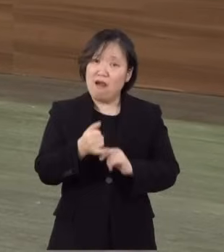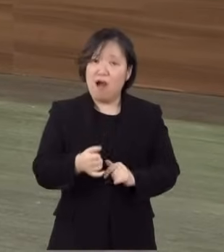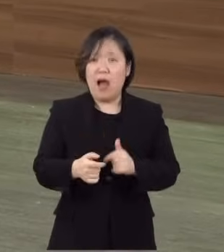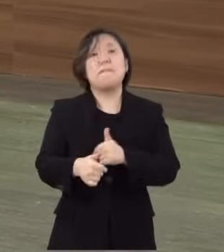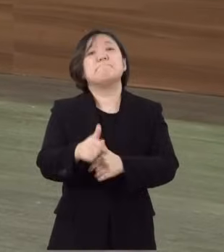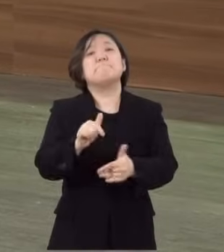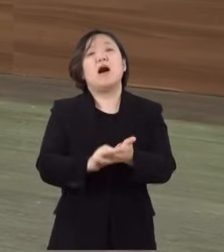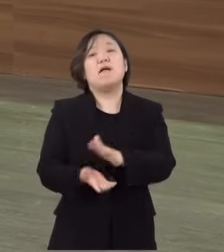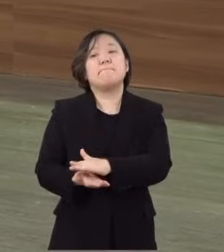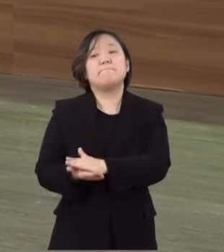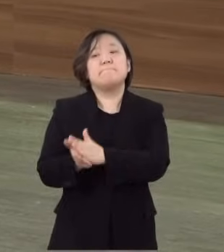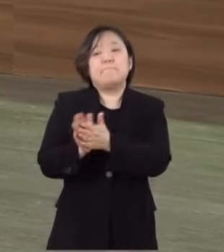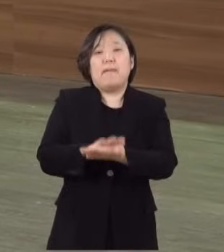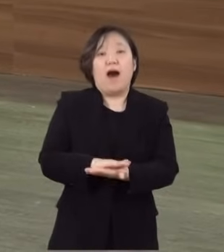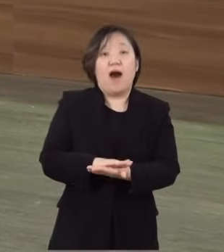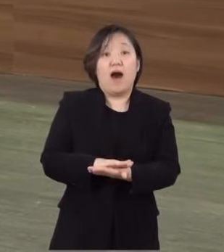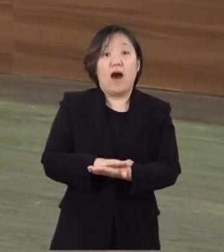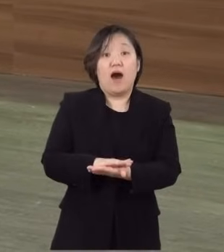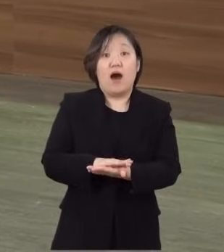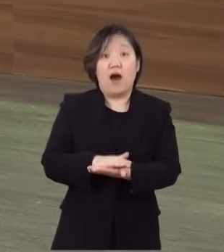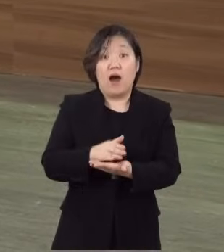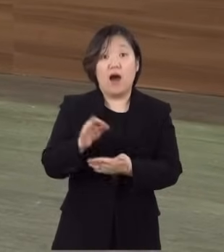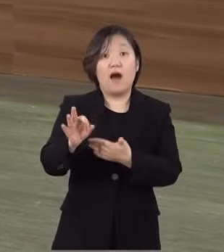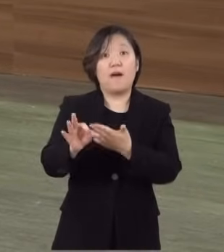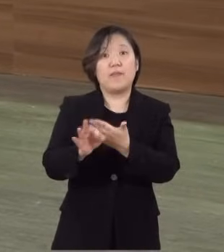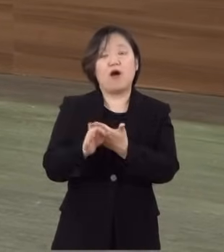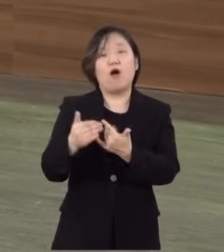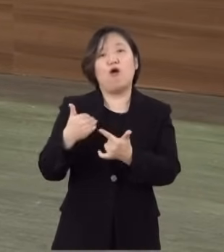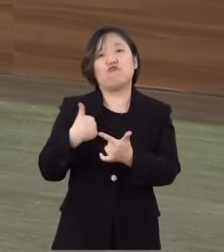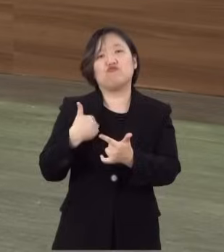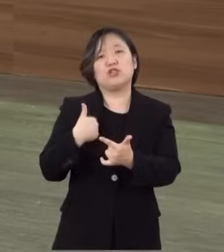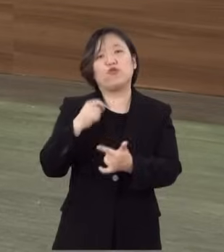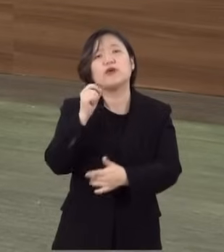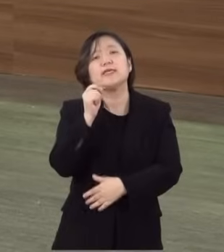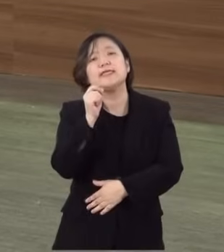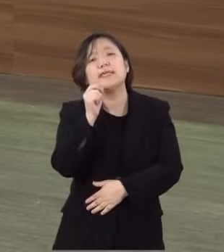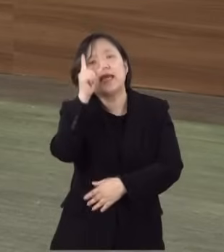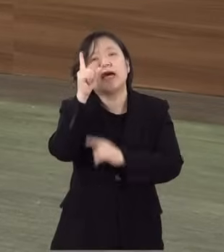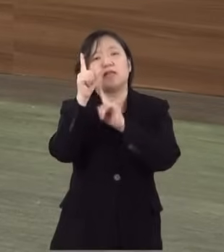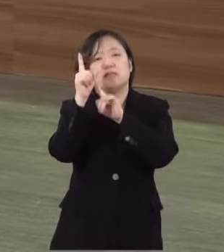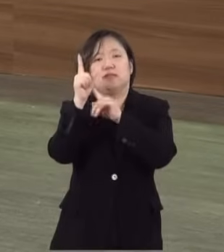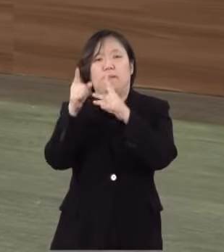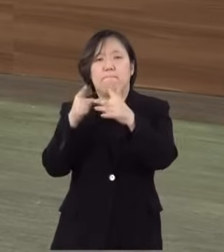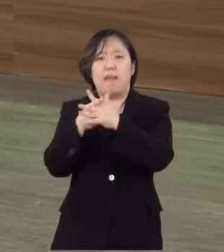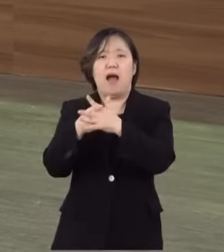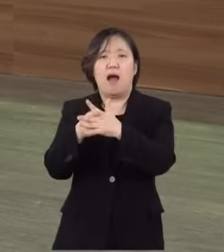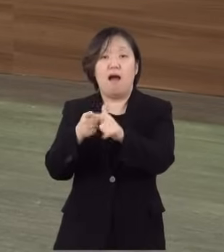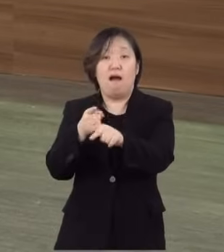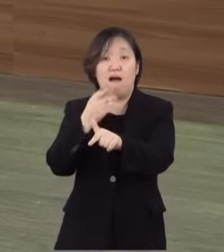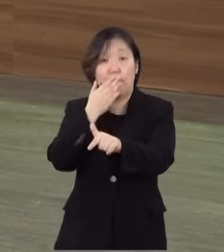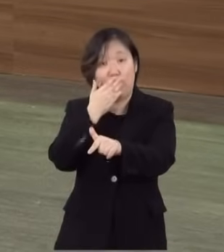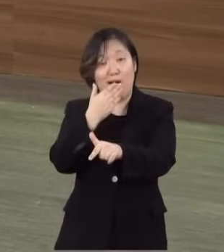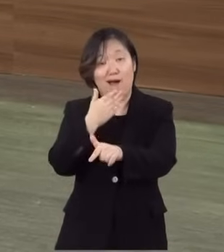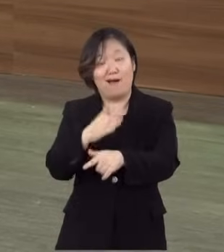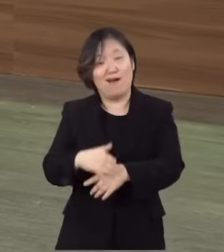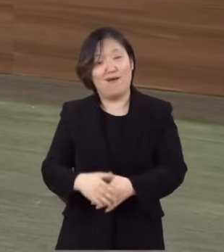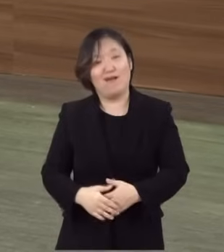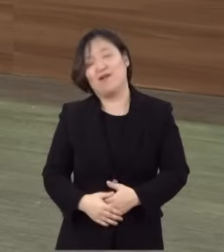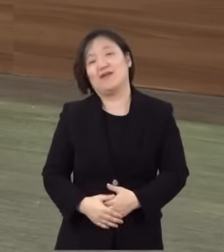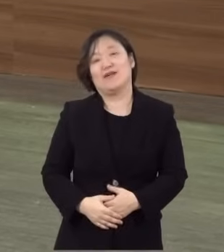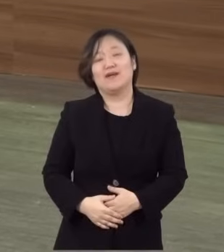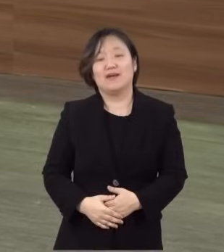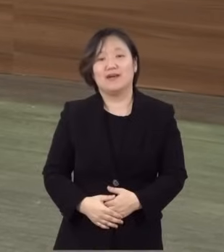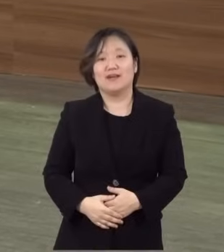마음 한번 딱 하고 바꾸면 우리도 깨달음을 얻을 수 있는